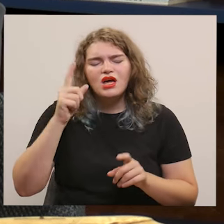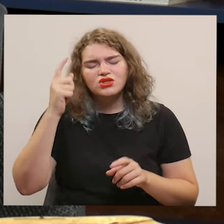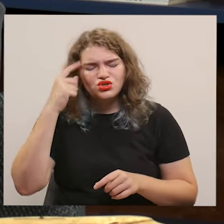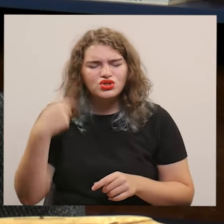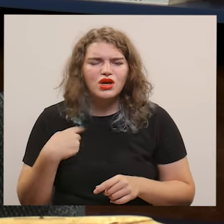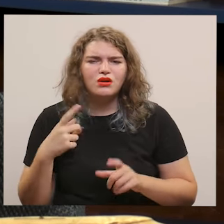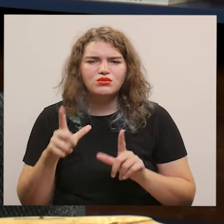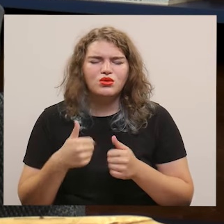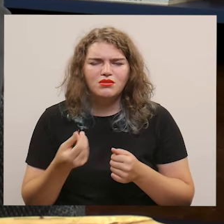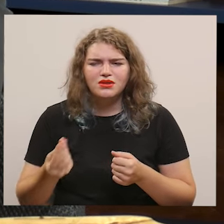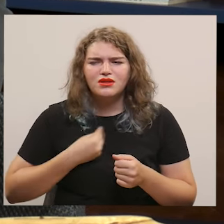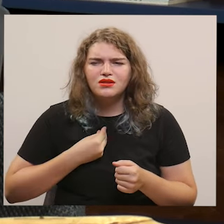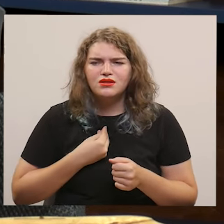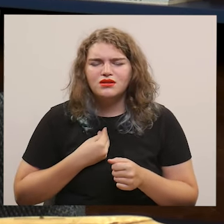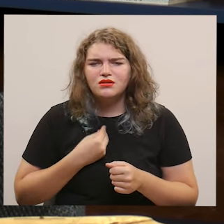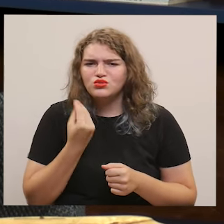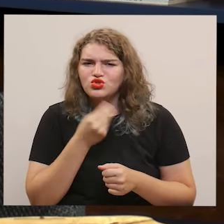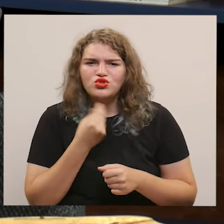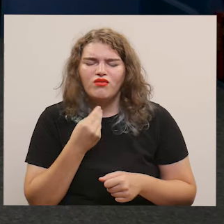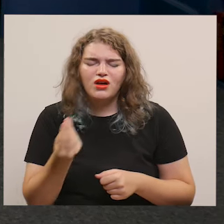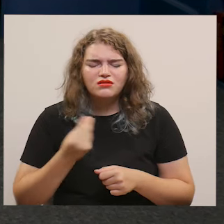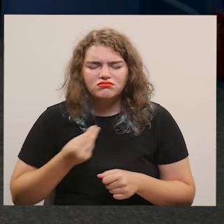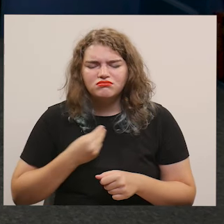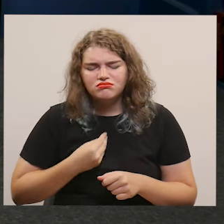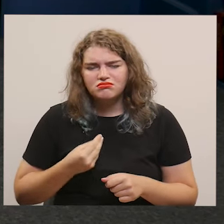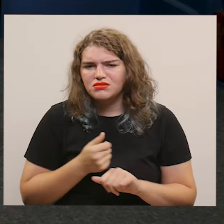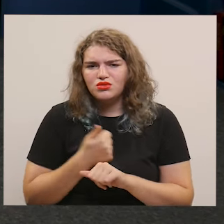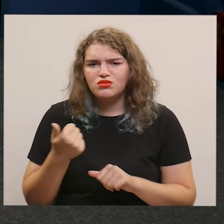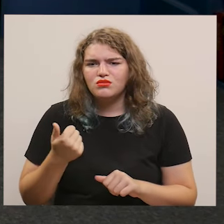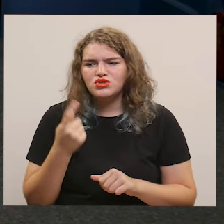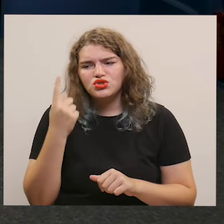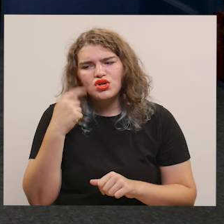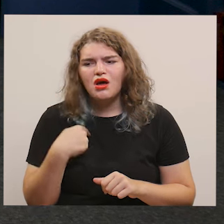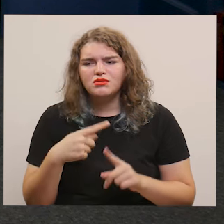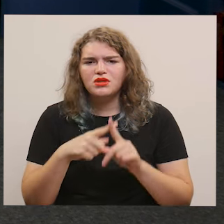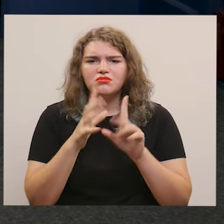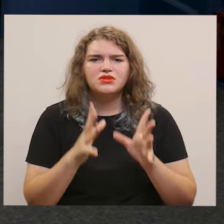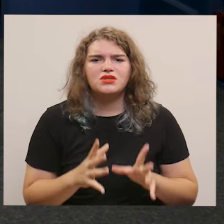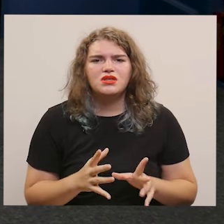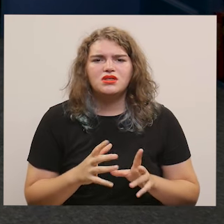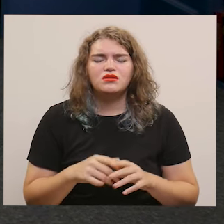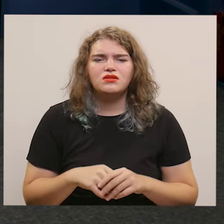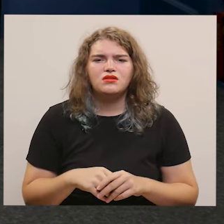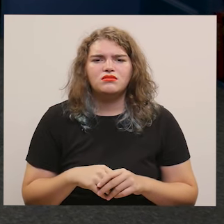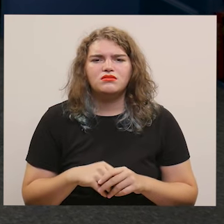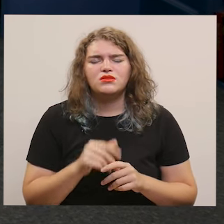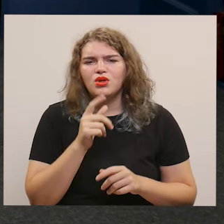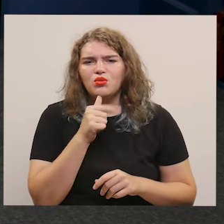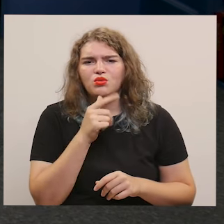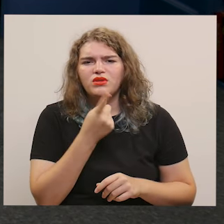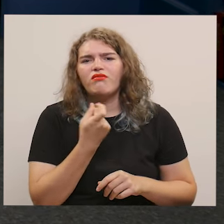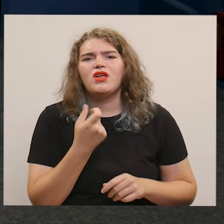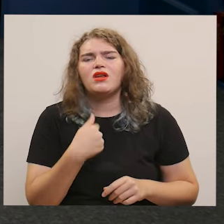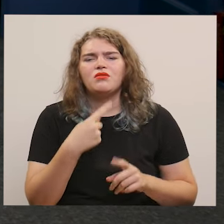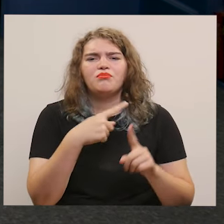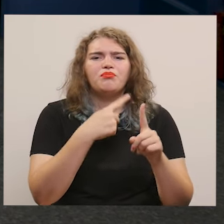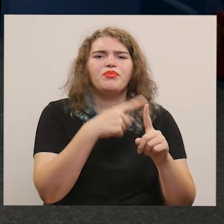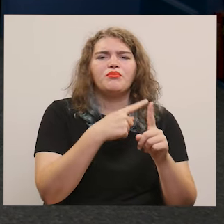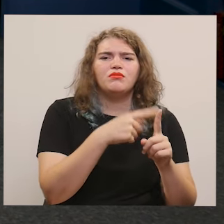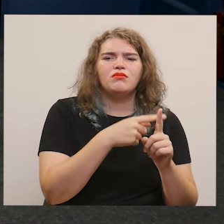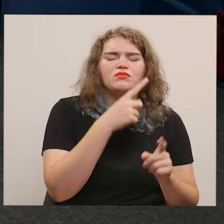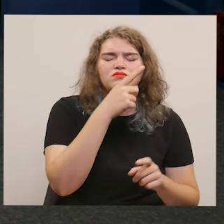Doamne, Doamne, dă să, atâta știam. Știam de la biserică, de la acolo, de la catedrală, că în dreapta